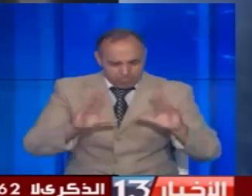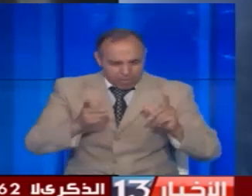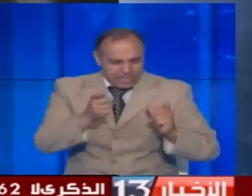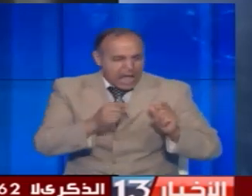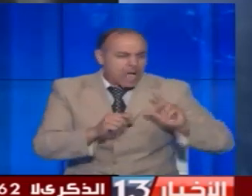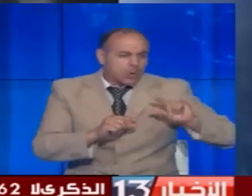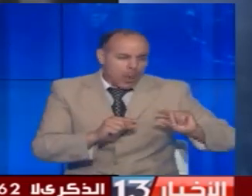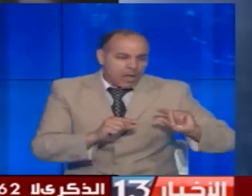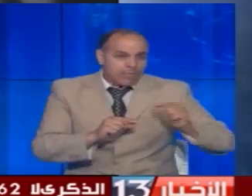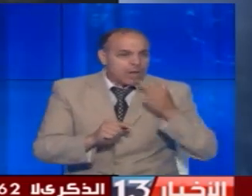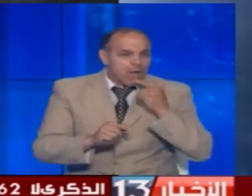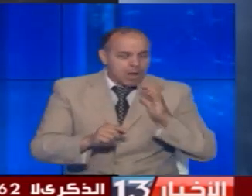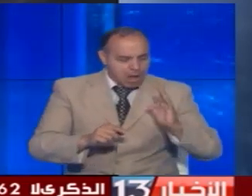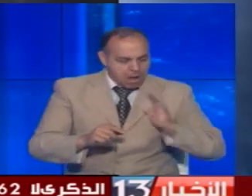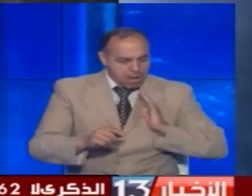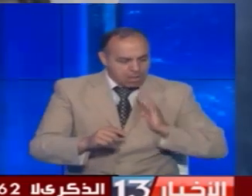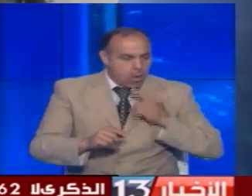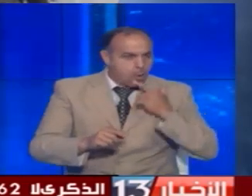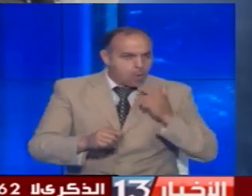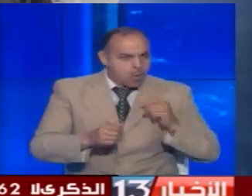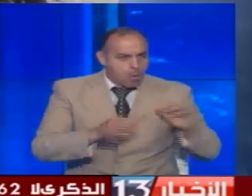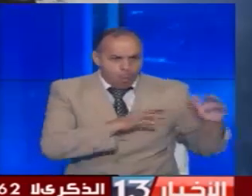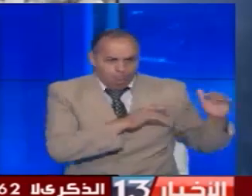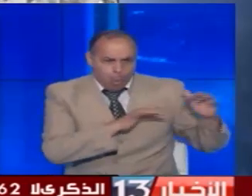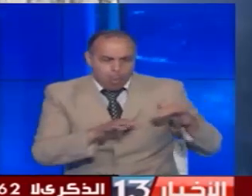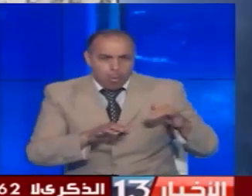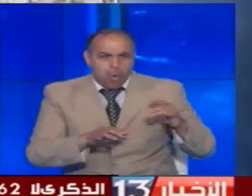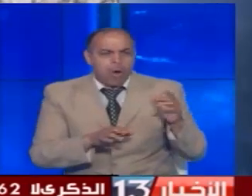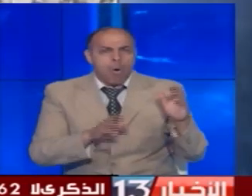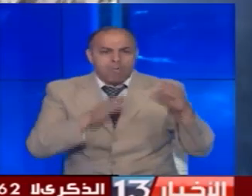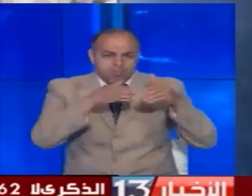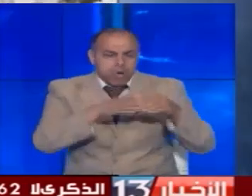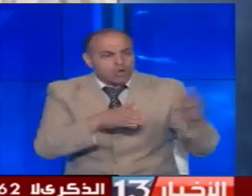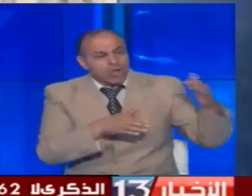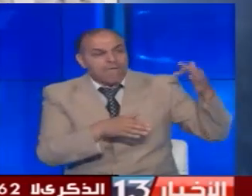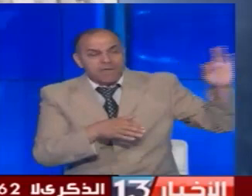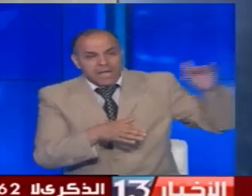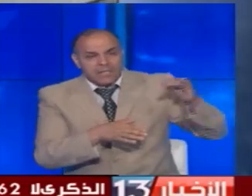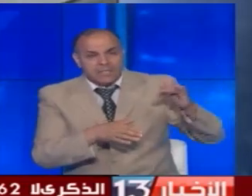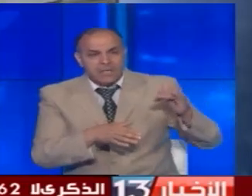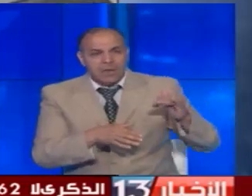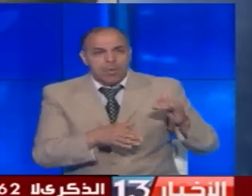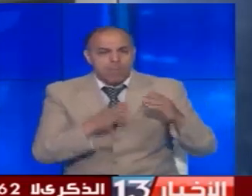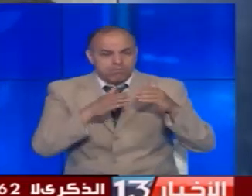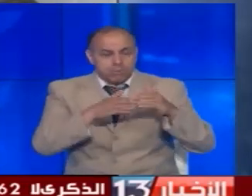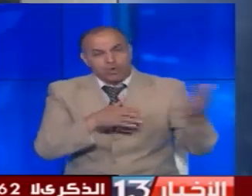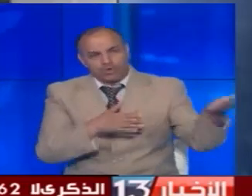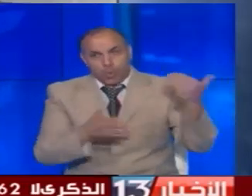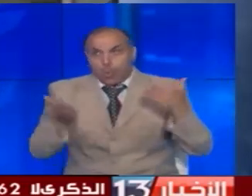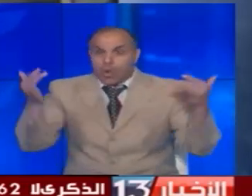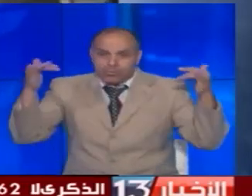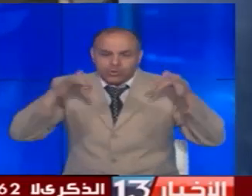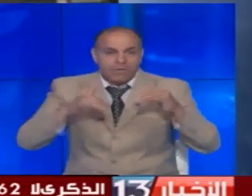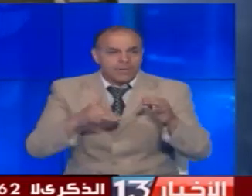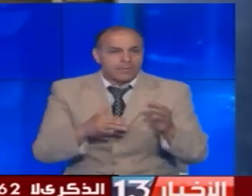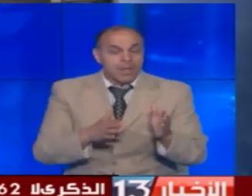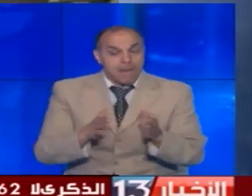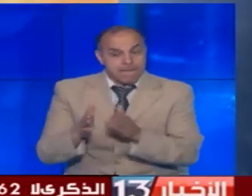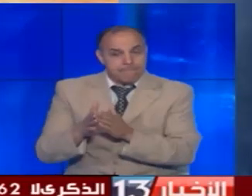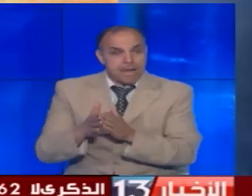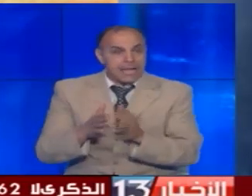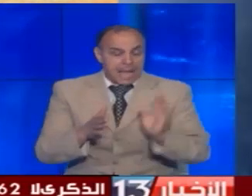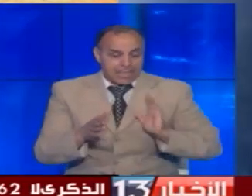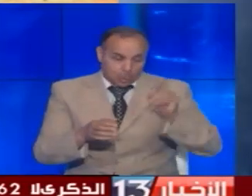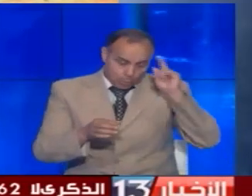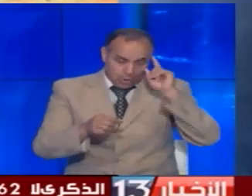أمام أعتى القوات الأطلسية المدججة بحاملات الطائرات والقوات البحرية والجوية. ثم ساهم الجيش